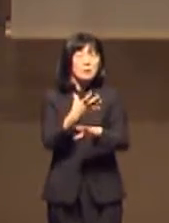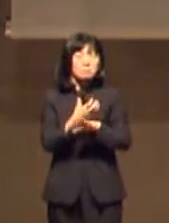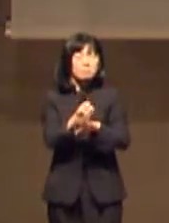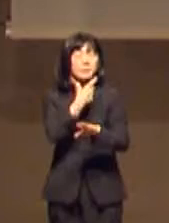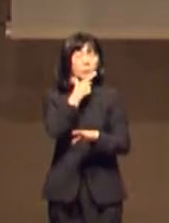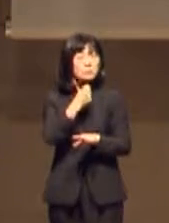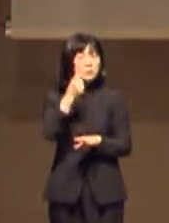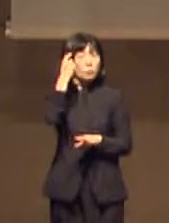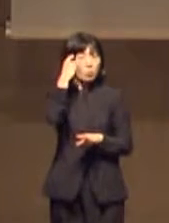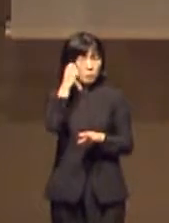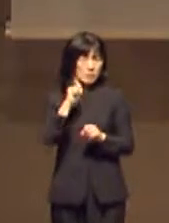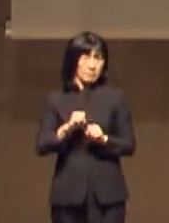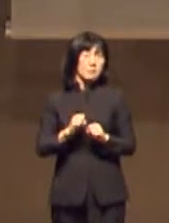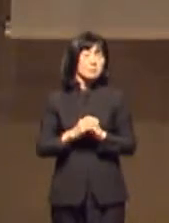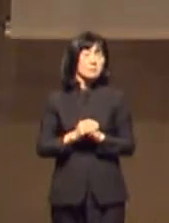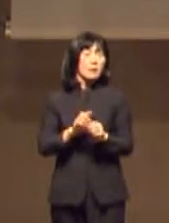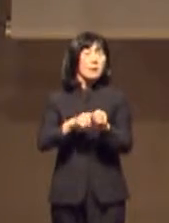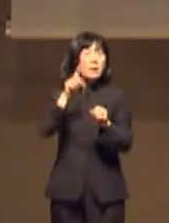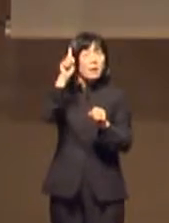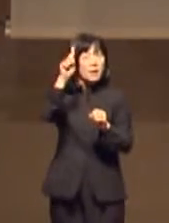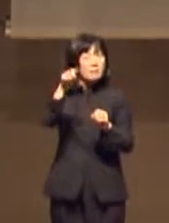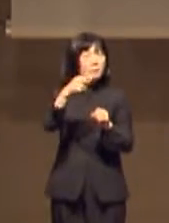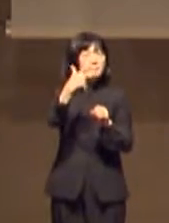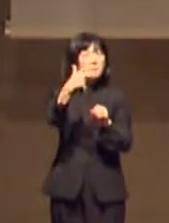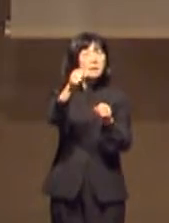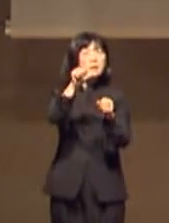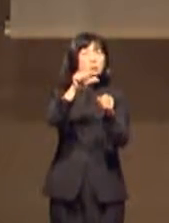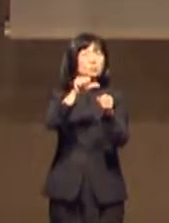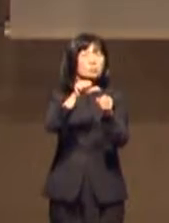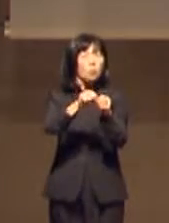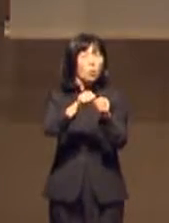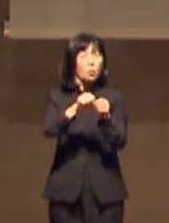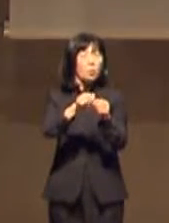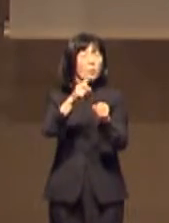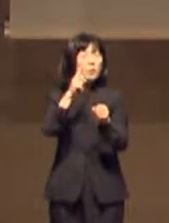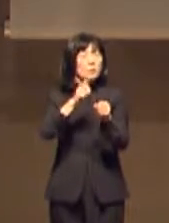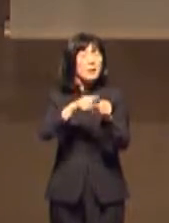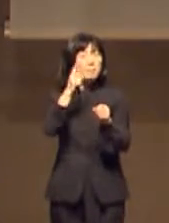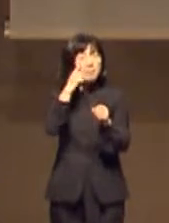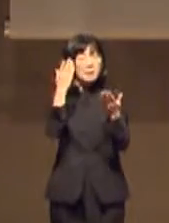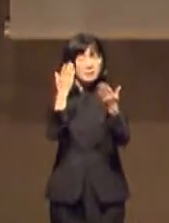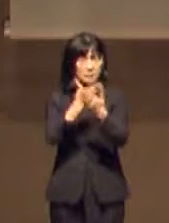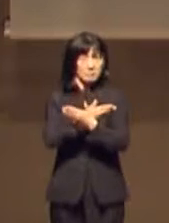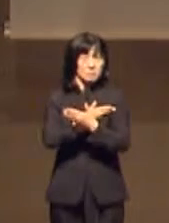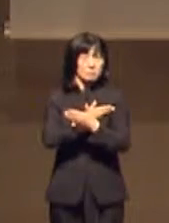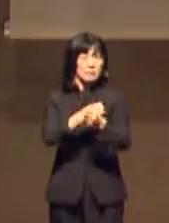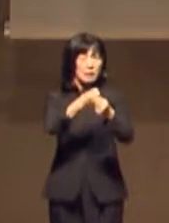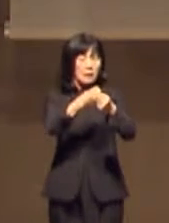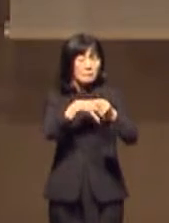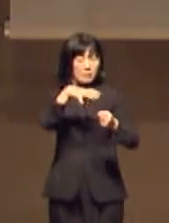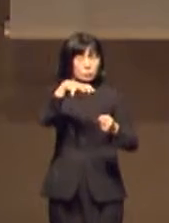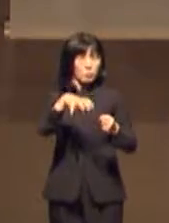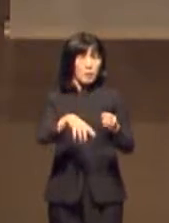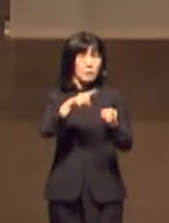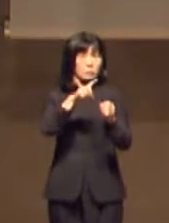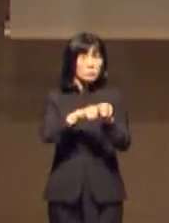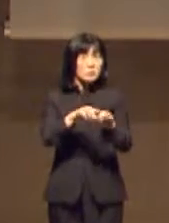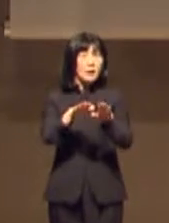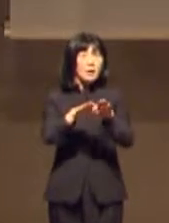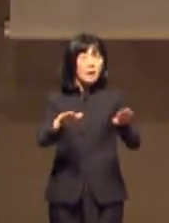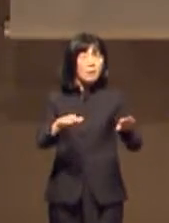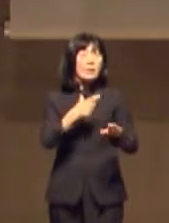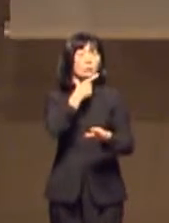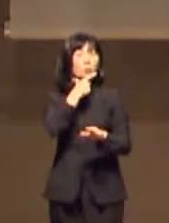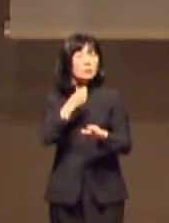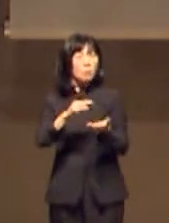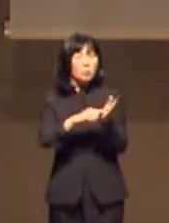。来年被爆75周年を迎え、広島は被爆地として平和と希望の象